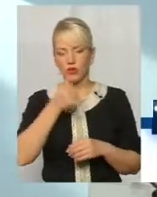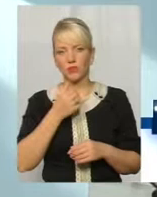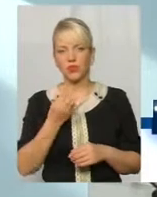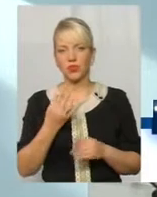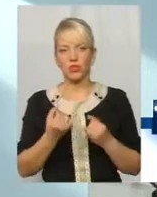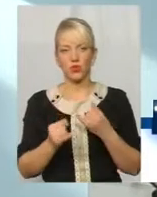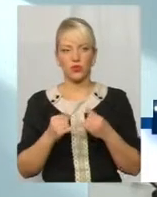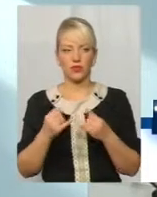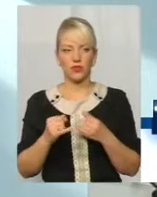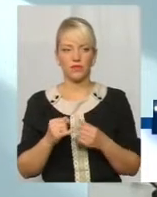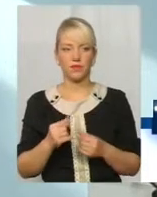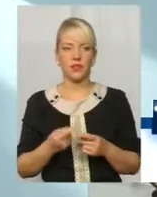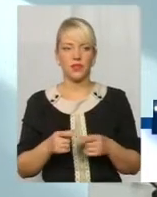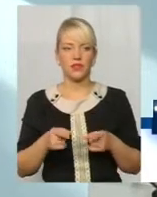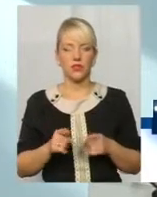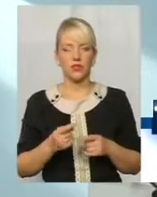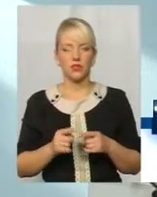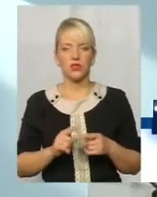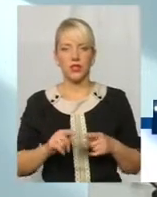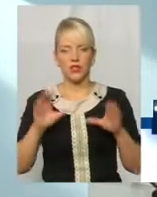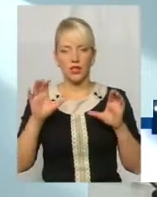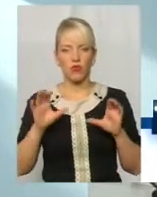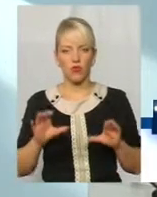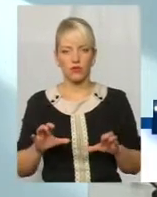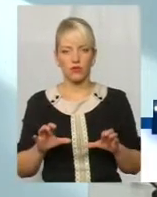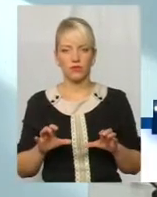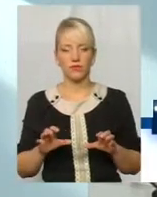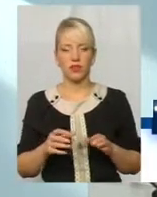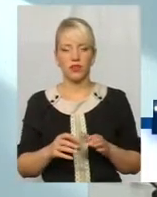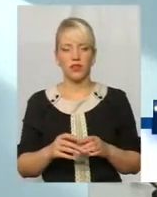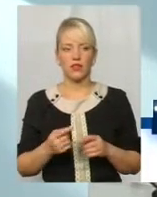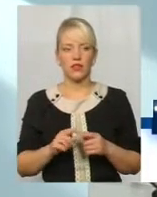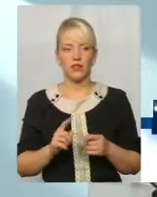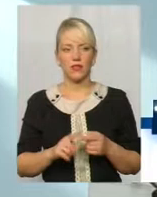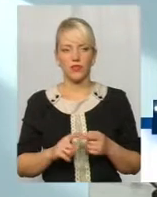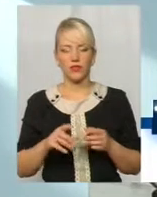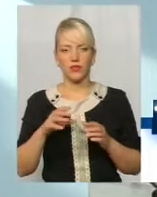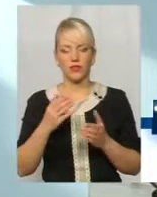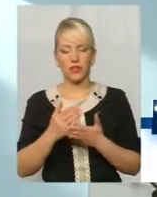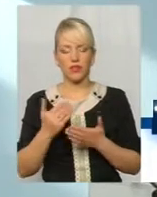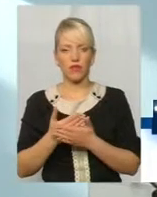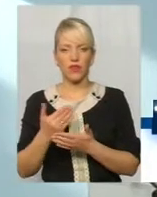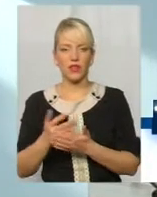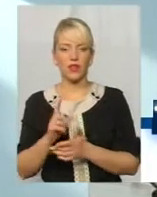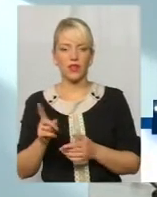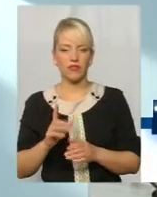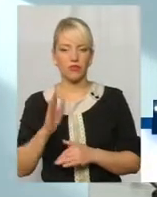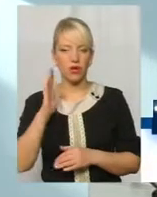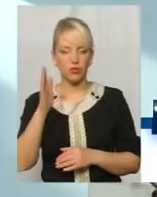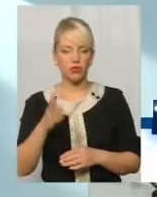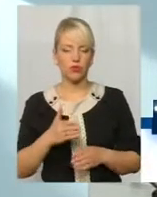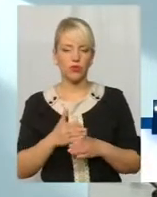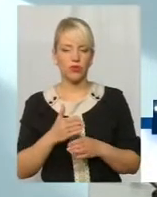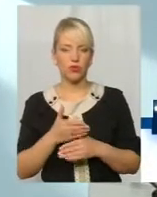жовтня. Дійсно, цей закон вніс багато таких новел, які в майбутньому допоможуть